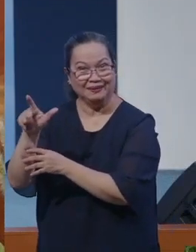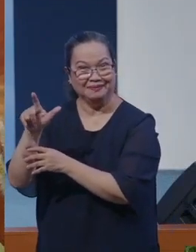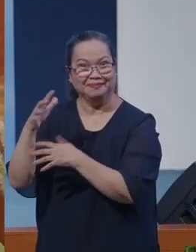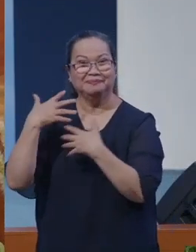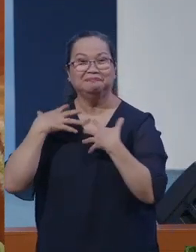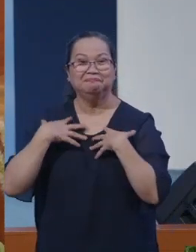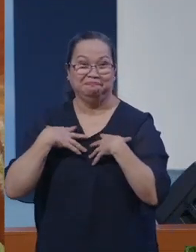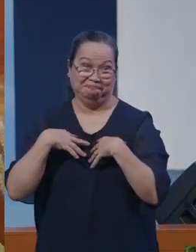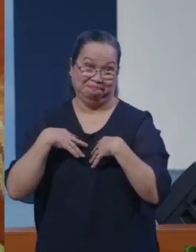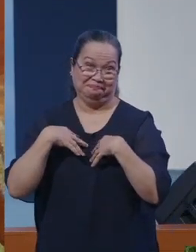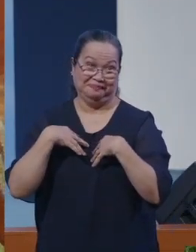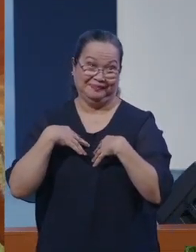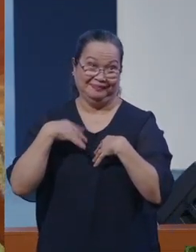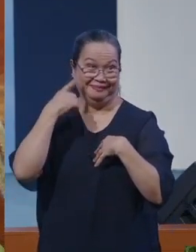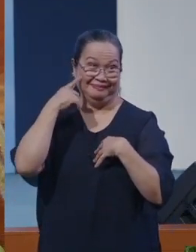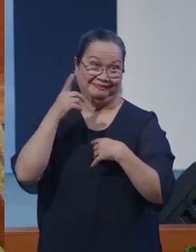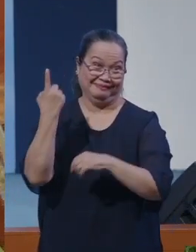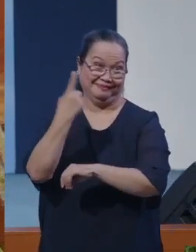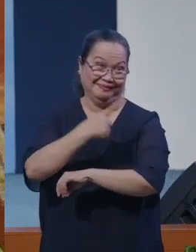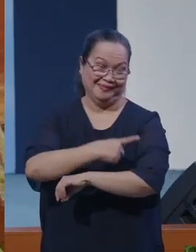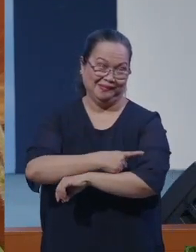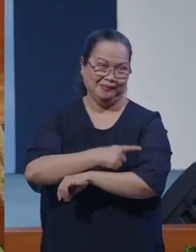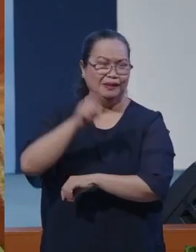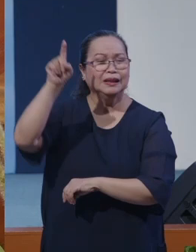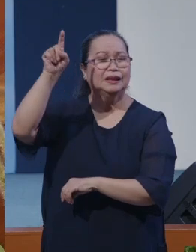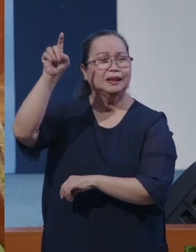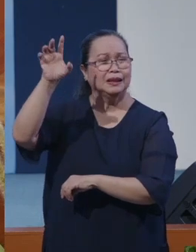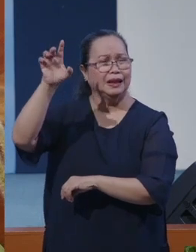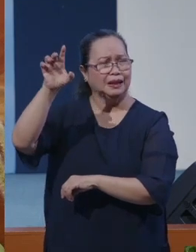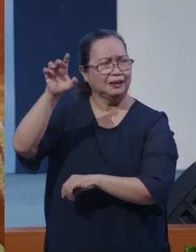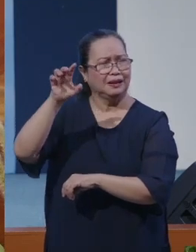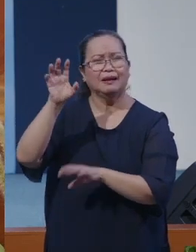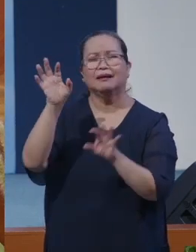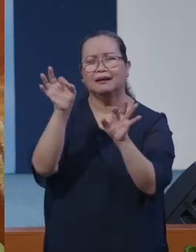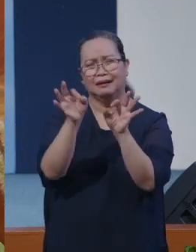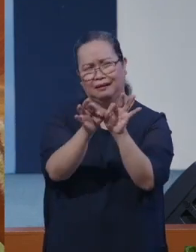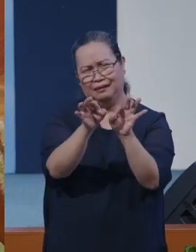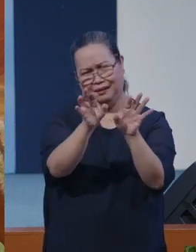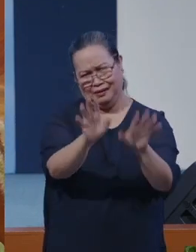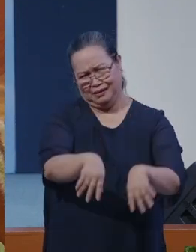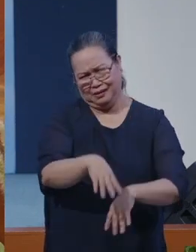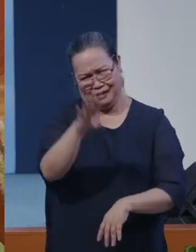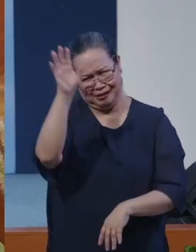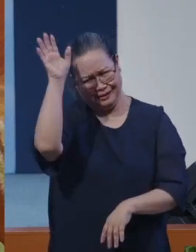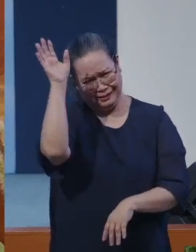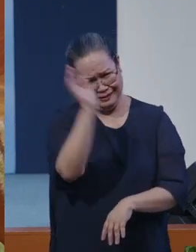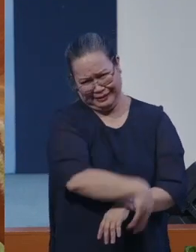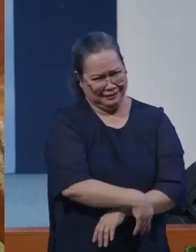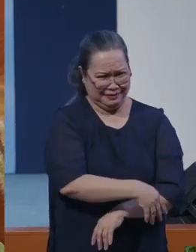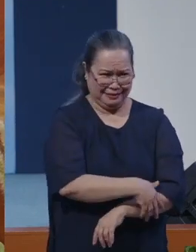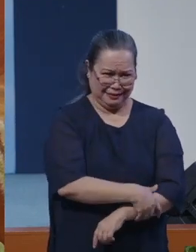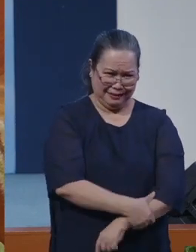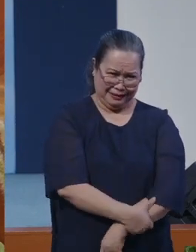Outfit of the day. Sabi ng Panginoon, hindi nyo dapat pinag-uubusan ng alalayan.